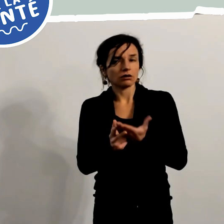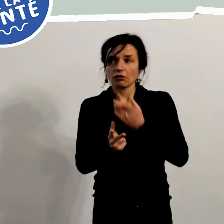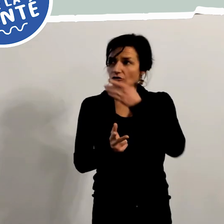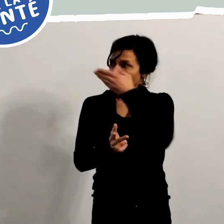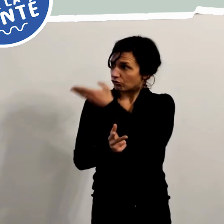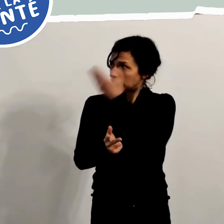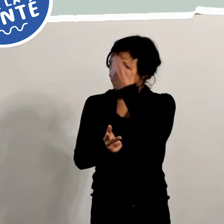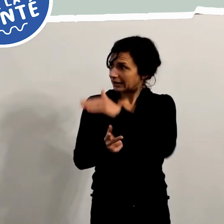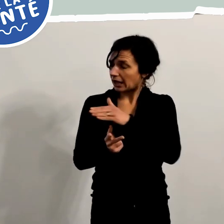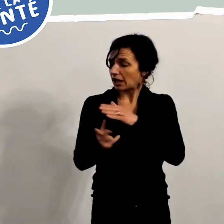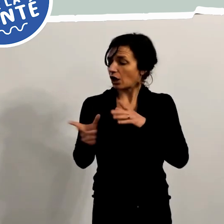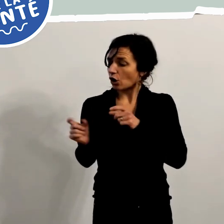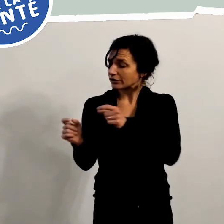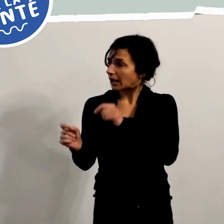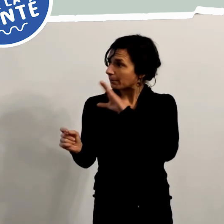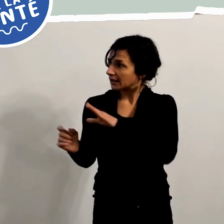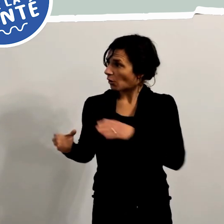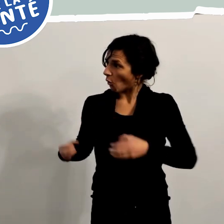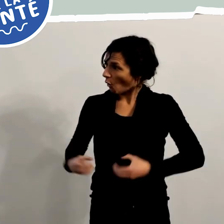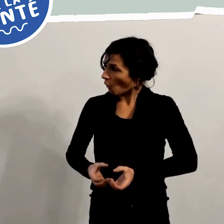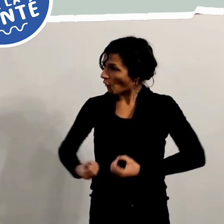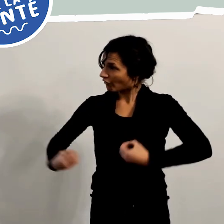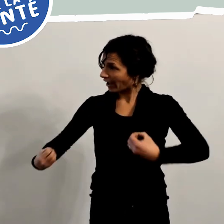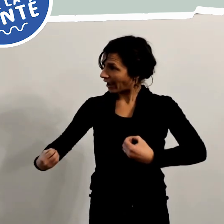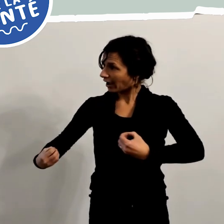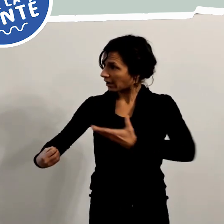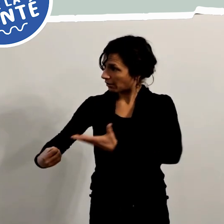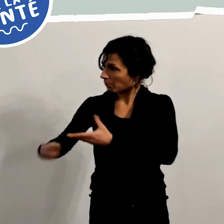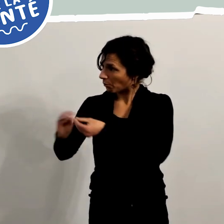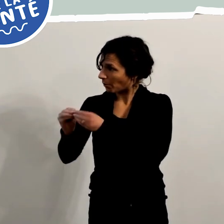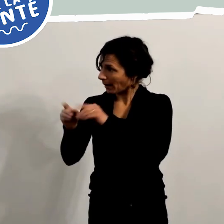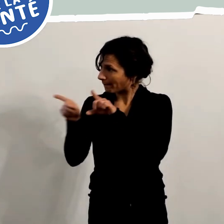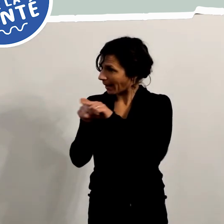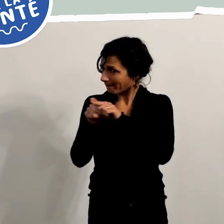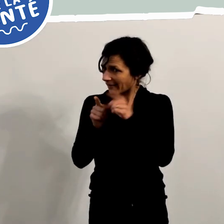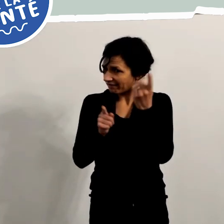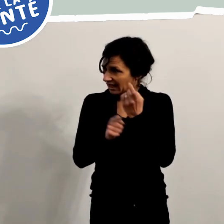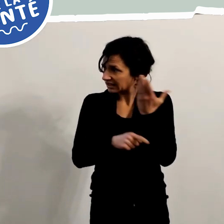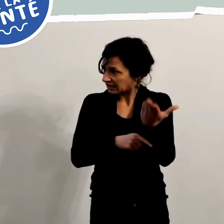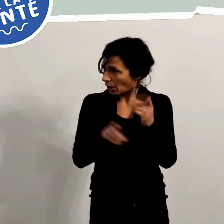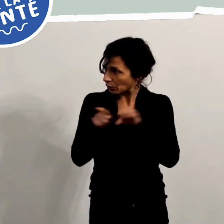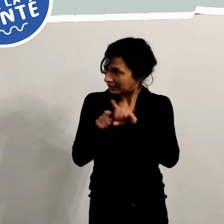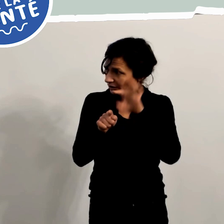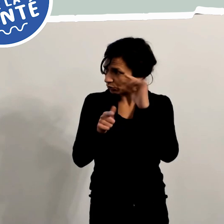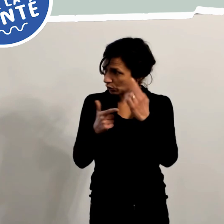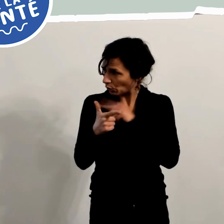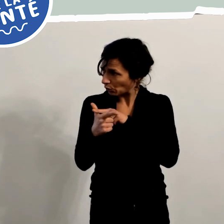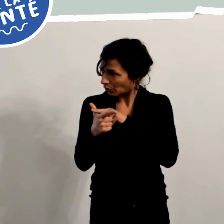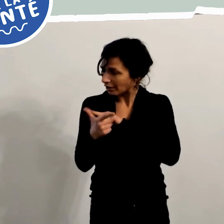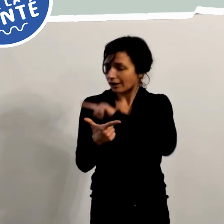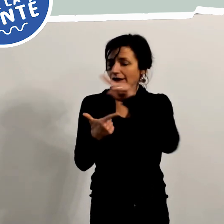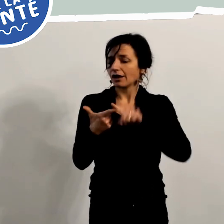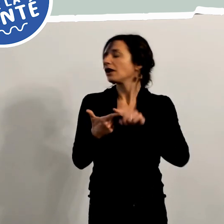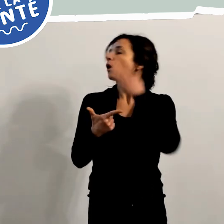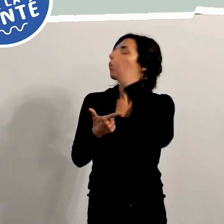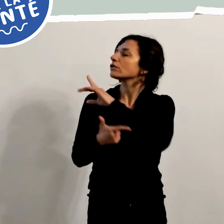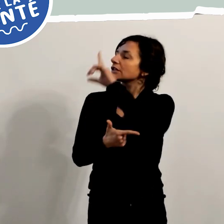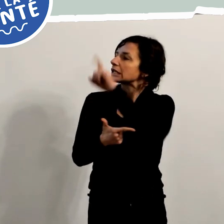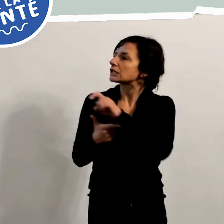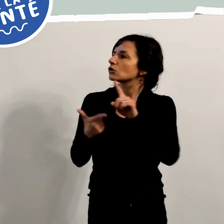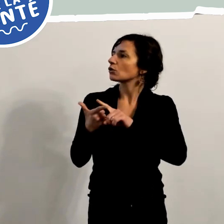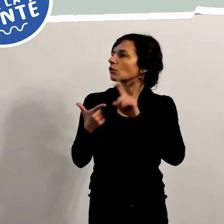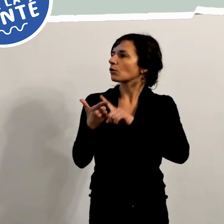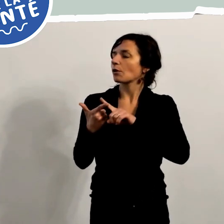avec le cancer des ovaires ? Et puis autre chose avec l'action médicamenteuse,